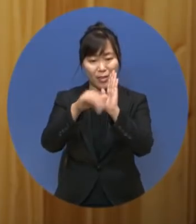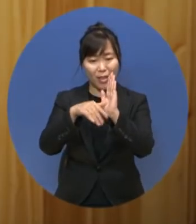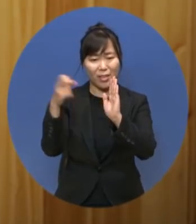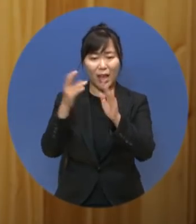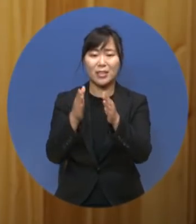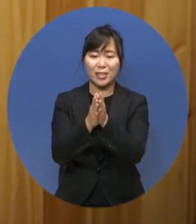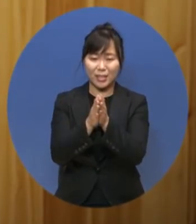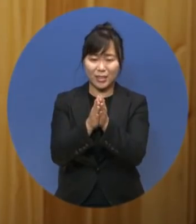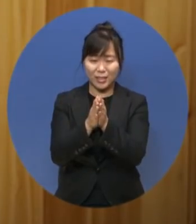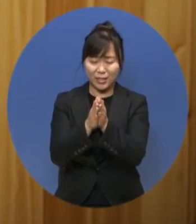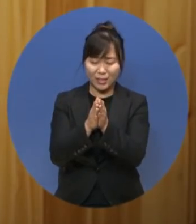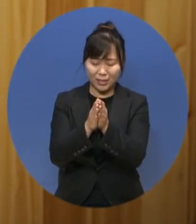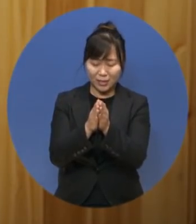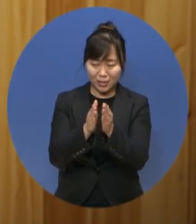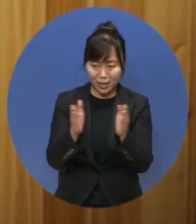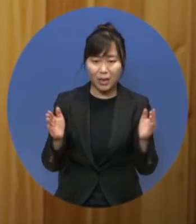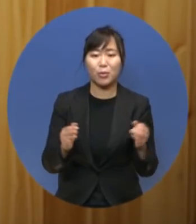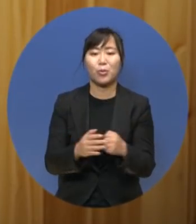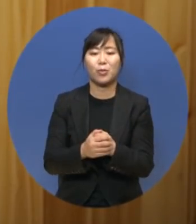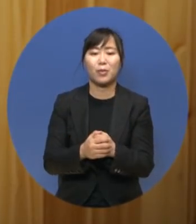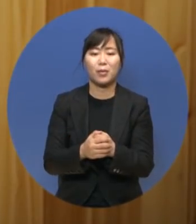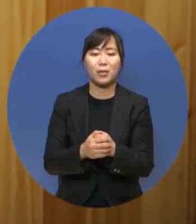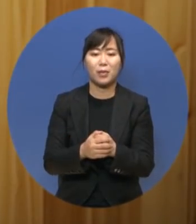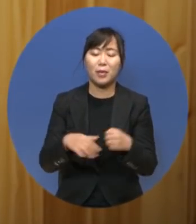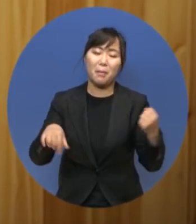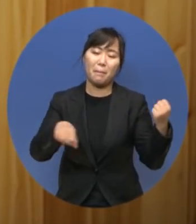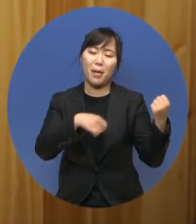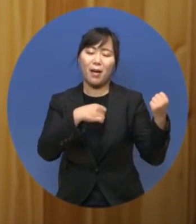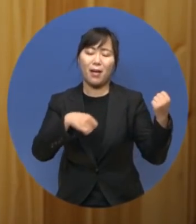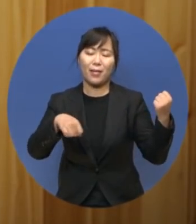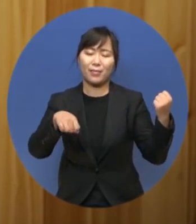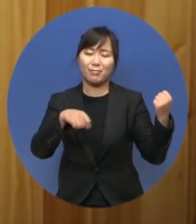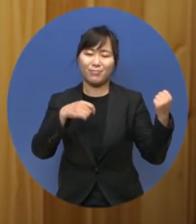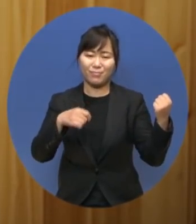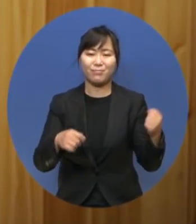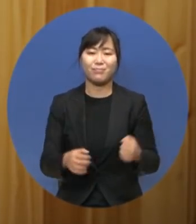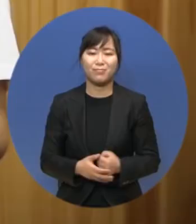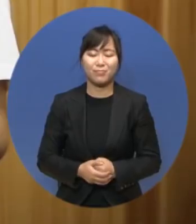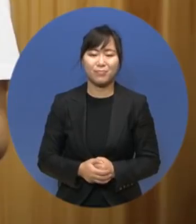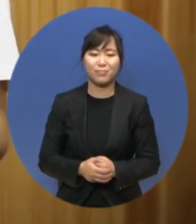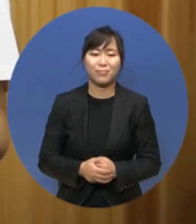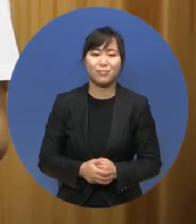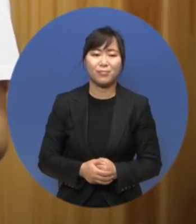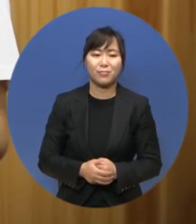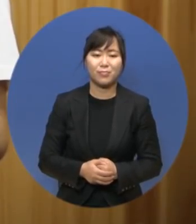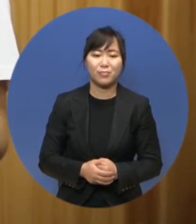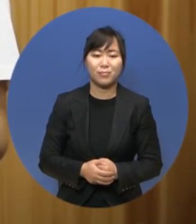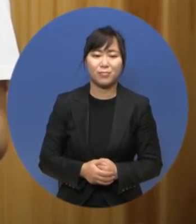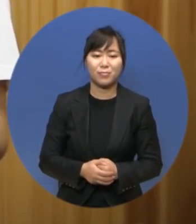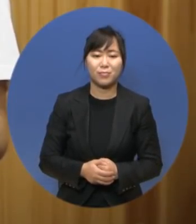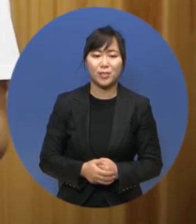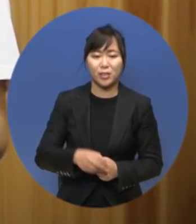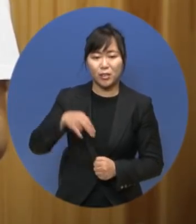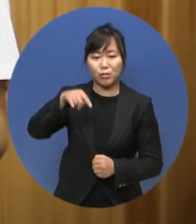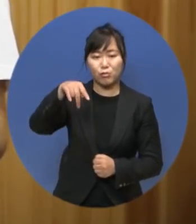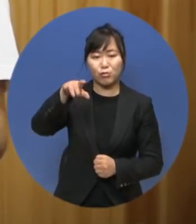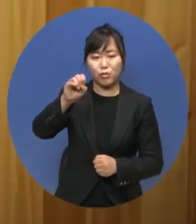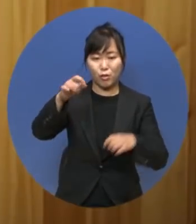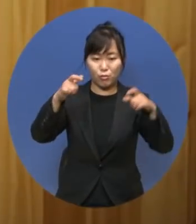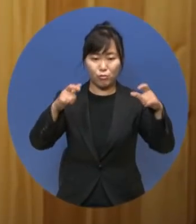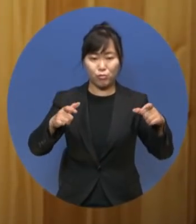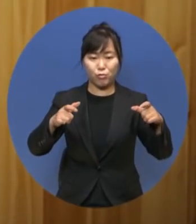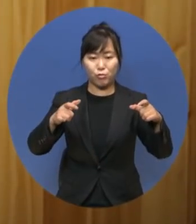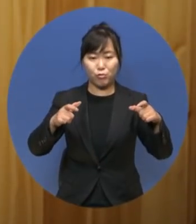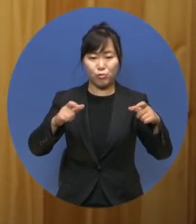다시 시작하고 바이올린 하게 됐어요. 수성구